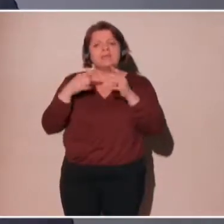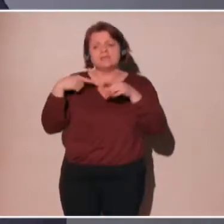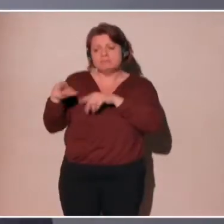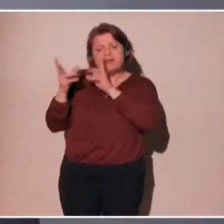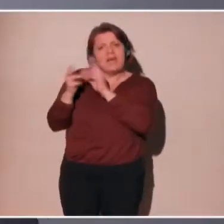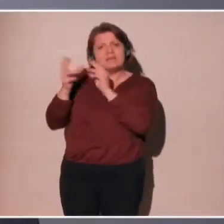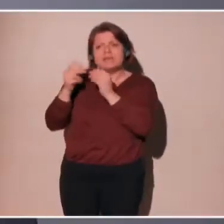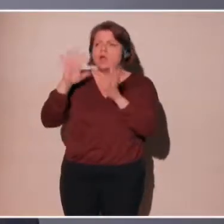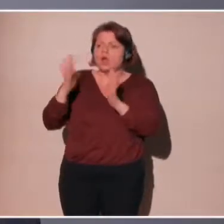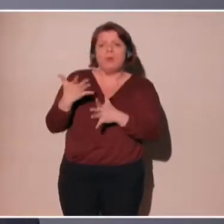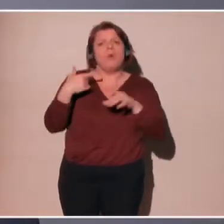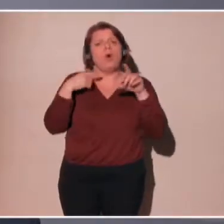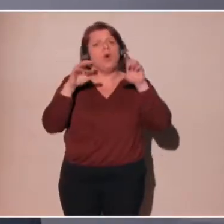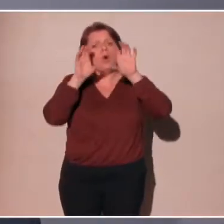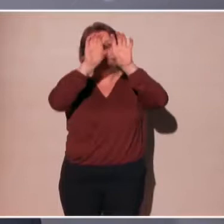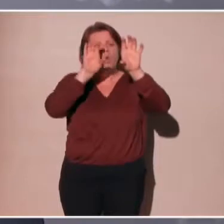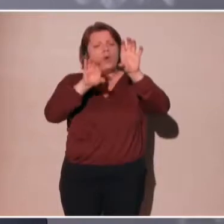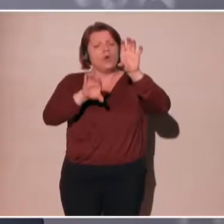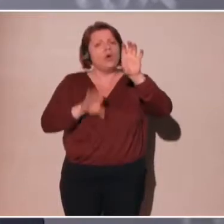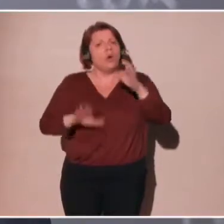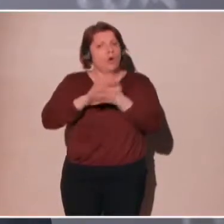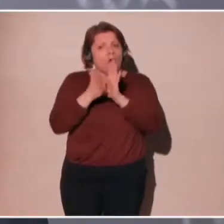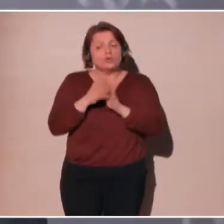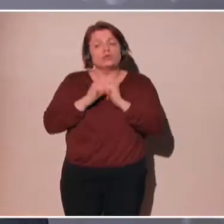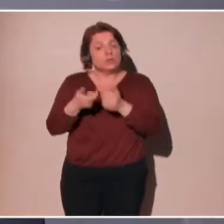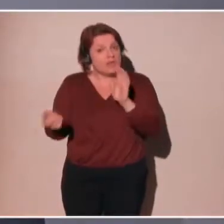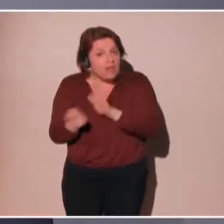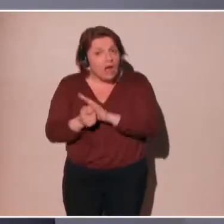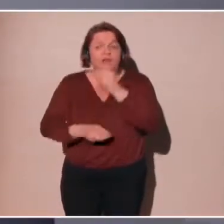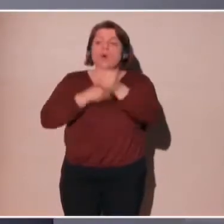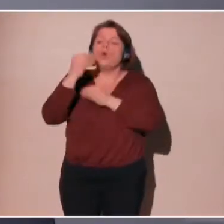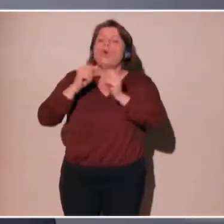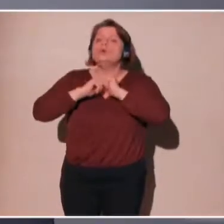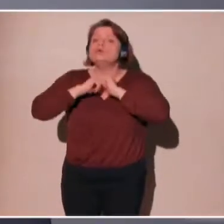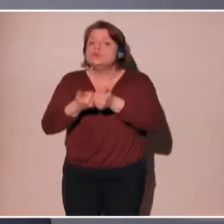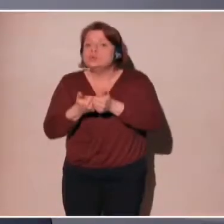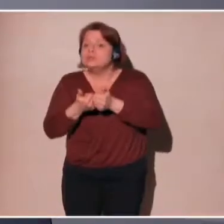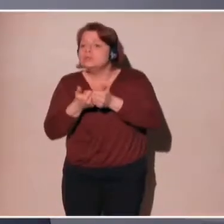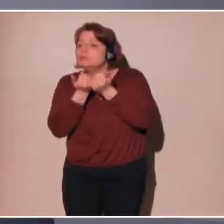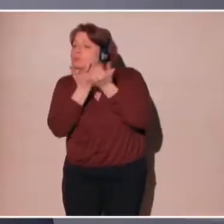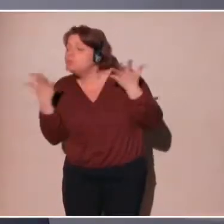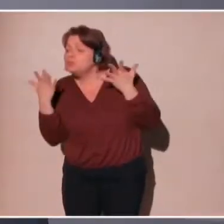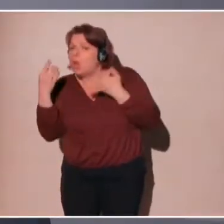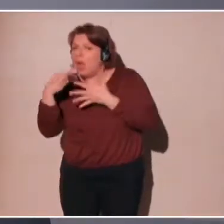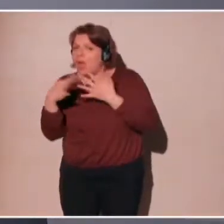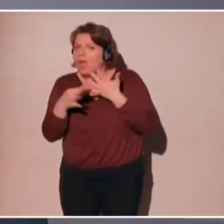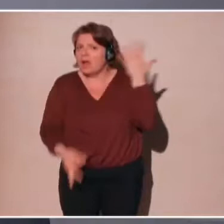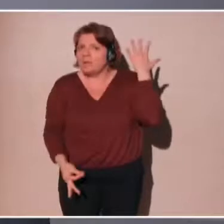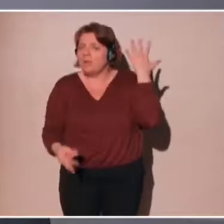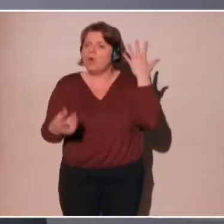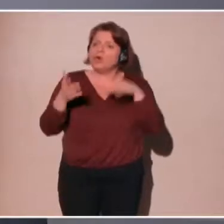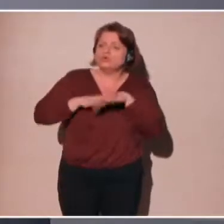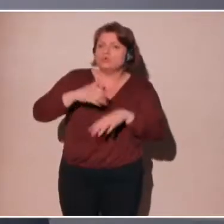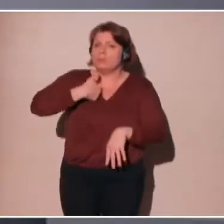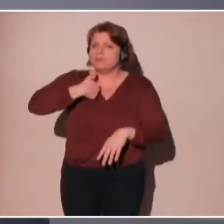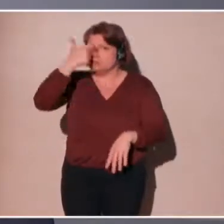comment ont été classés les différents éléments. Si c'est que la date, c'est que la date. Si c'est une composante de plusieurs éléments basés sur des éléments personnels sur vous,